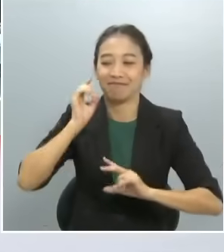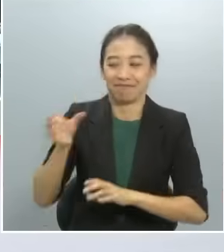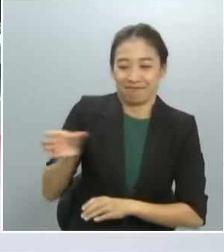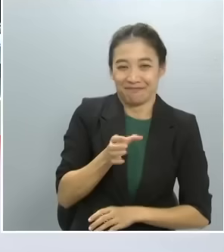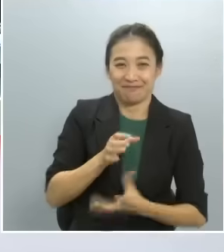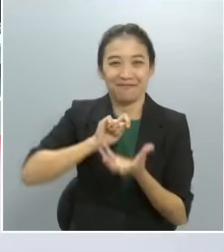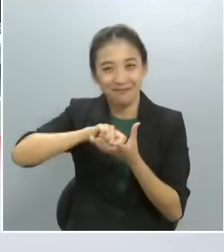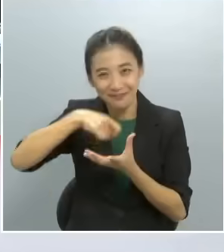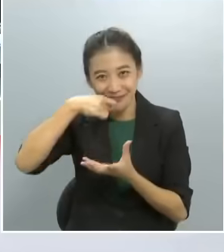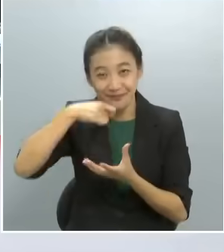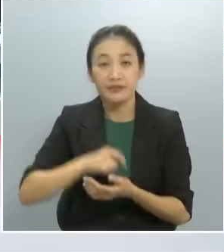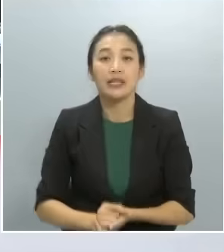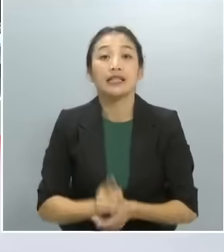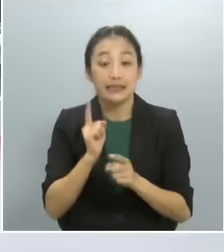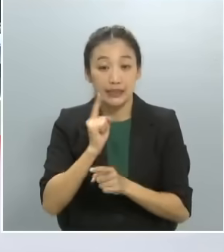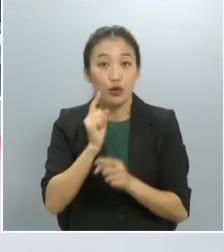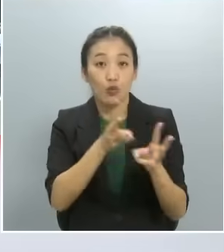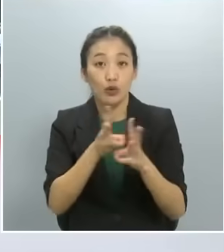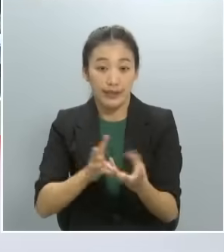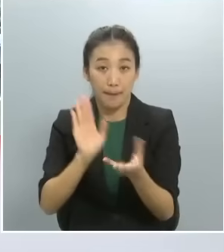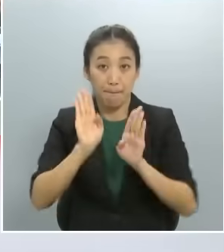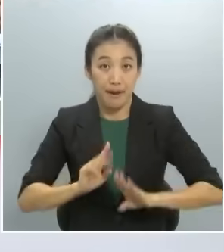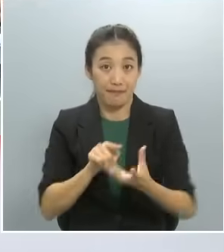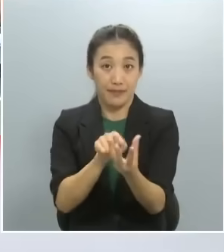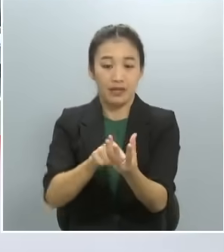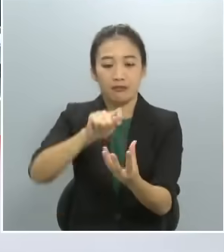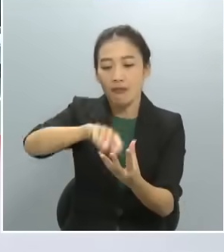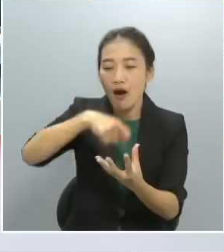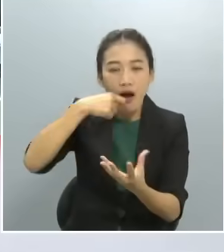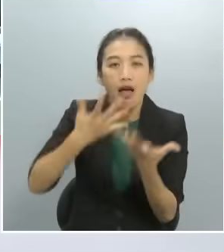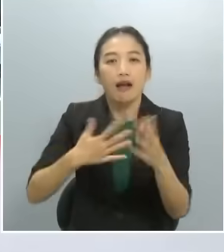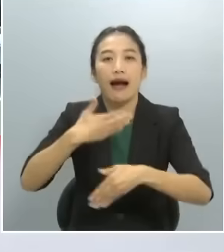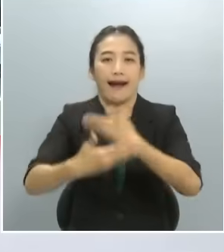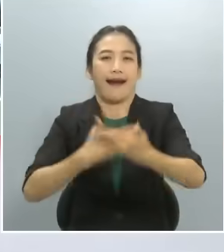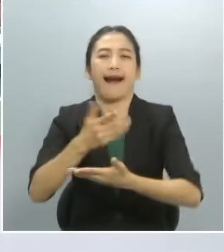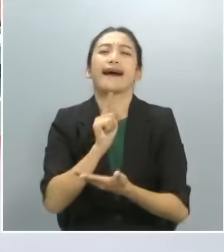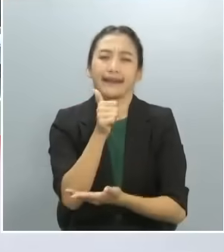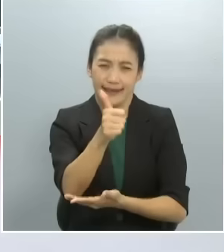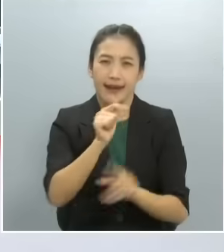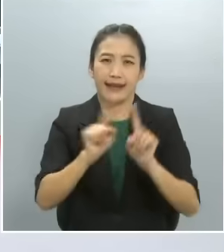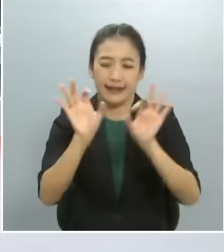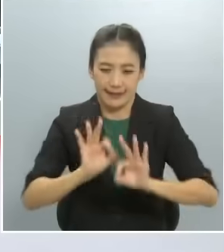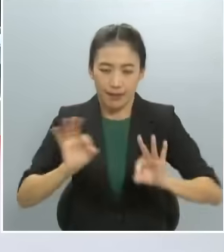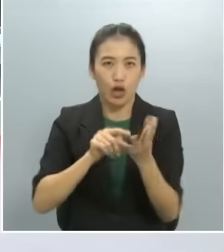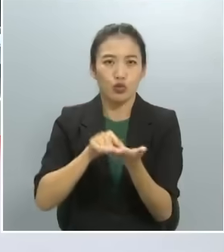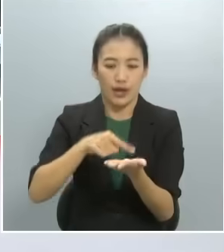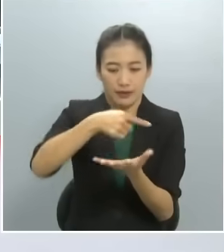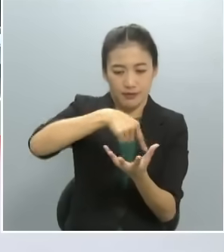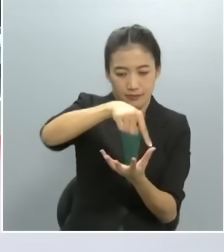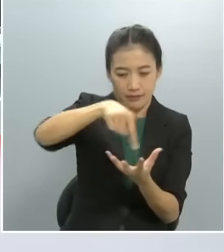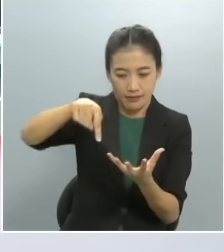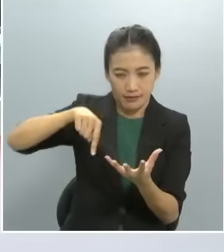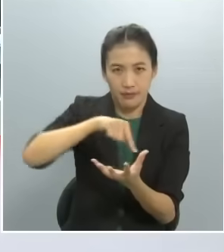แต่จริงๆแล้วขายได้นะครับไม่ต้องไม่กังวลใจนะฮะแล้วก็เรื่องของร้อยสองล้านเนี่ยก็ไม่น่าจะไปฟ้องเขาได้หรอก